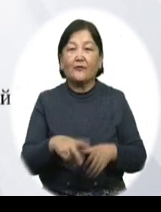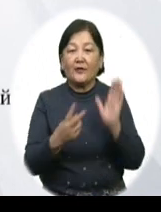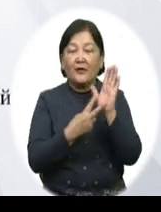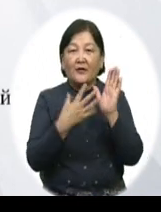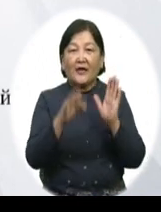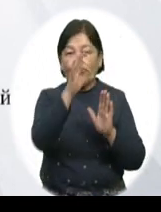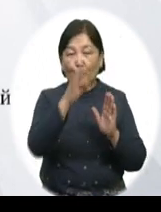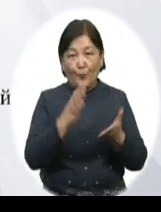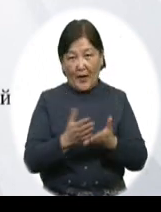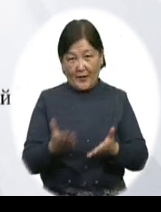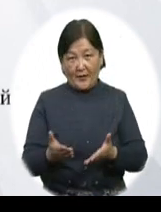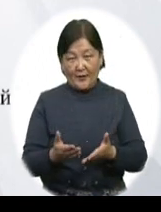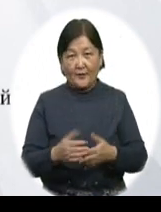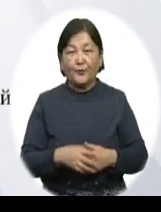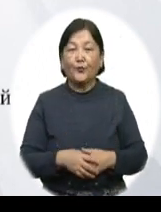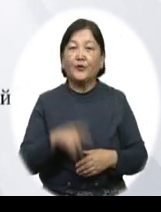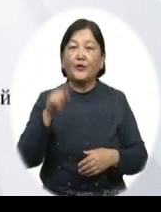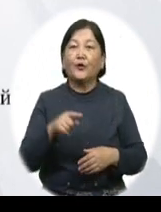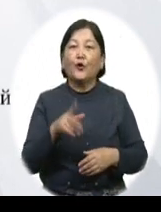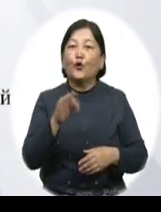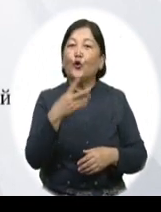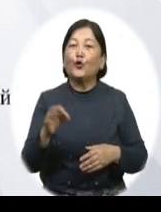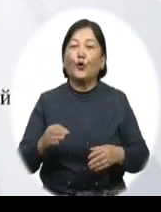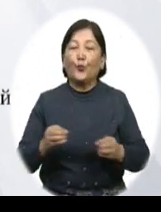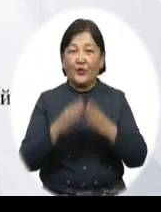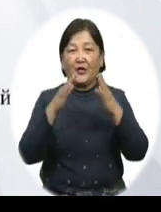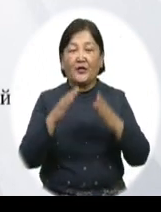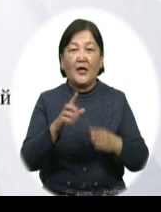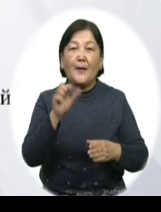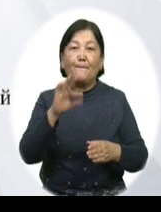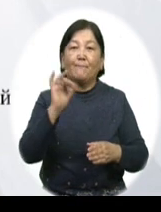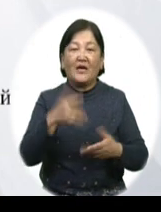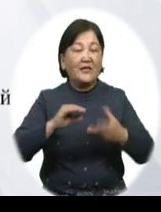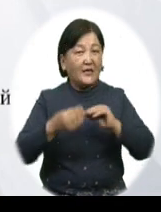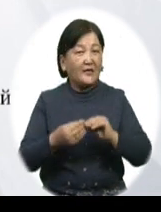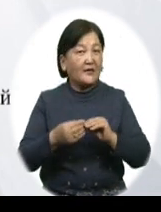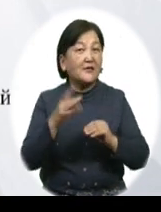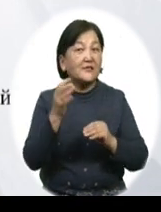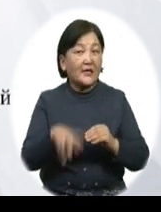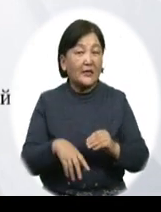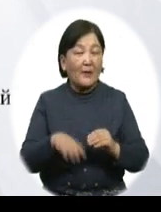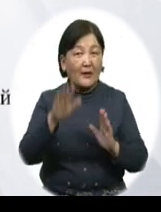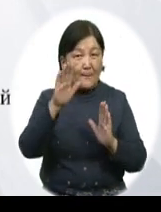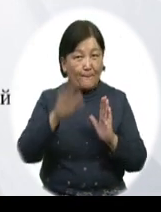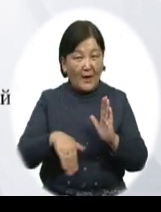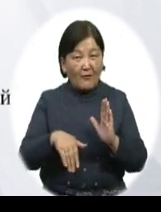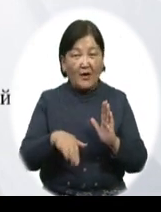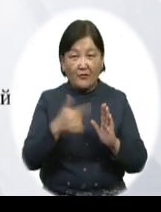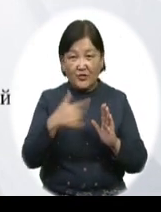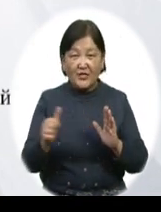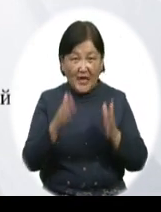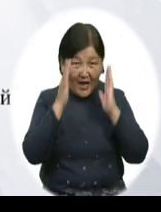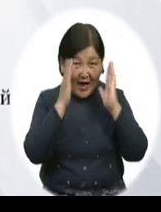70% эзэлж байгаа. Тэгэхээр бид нар нөгөө хөрөнгө бүтээдэг, хөрөнгө баялагийг бий болгодог хөрөнгийн зардал дээр бас нэлээд анхаарах